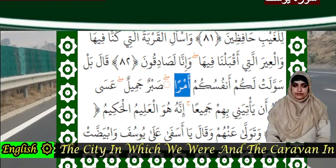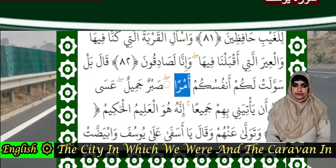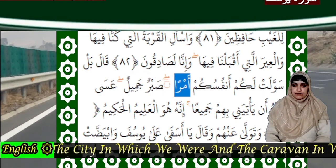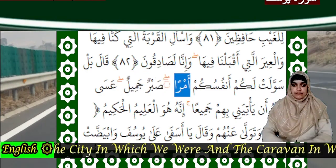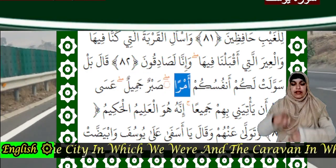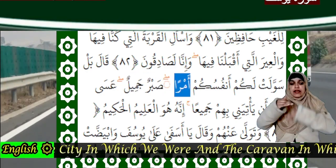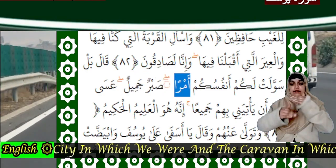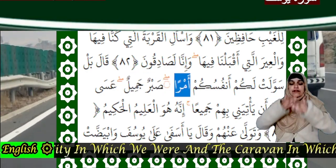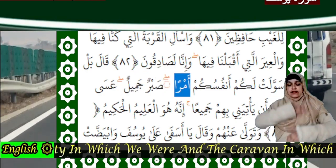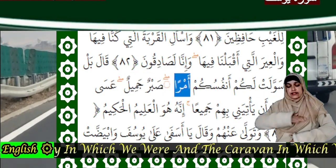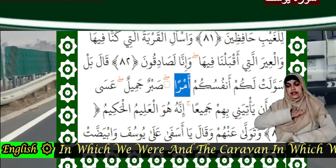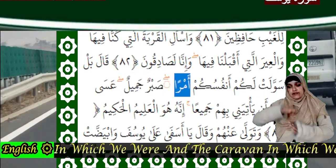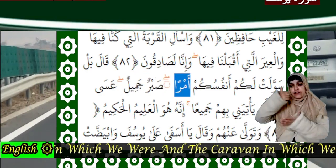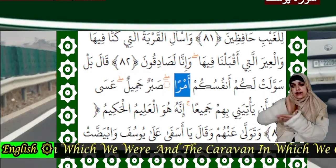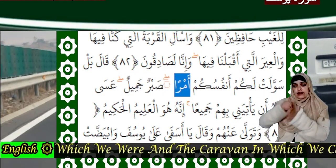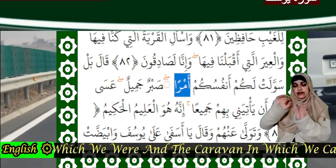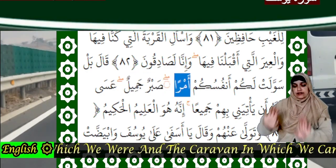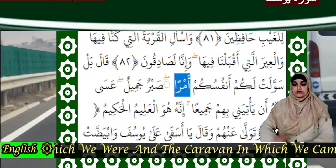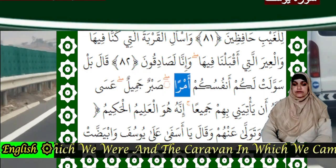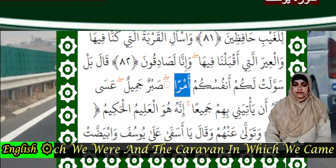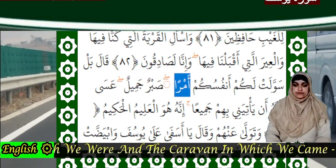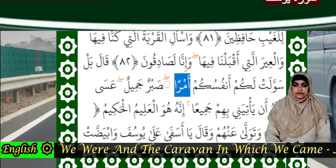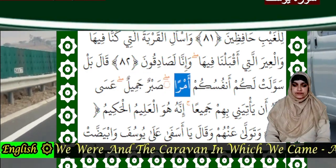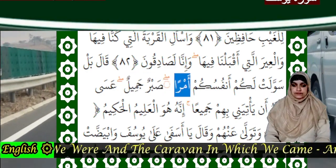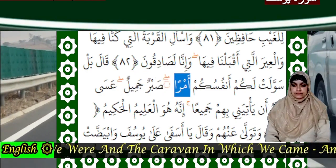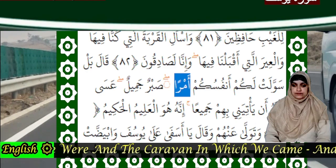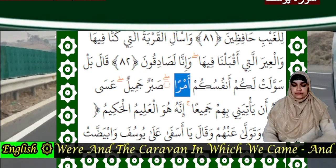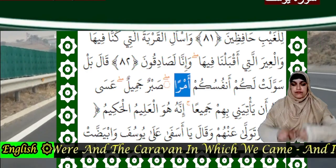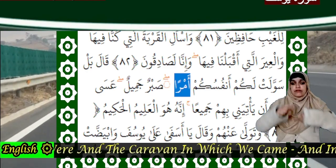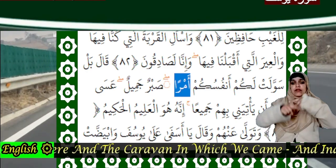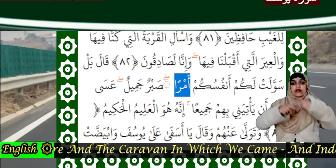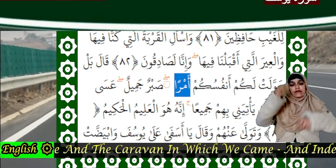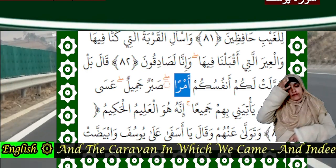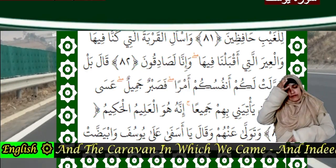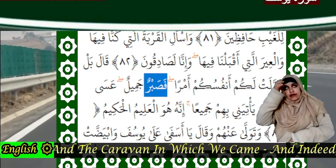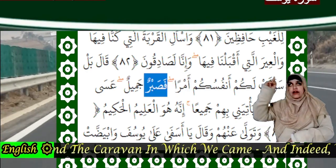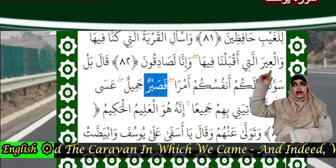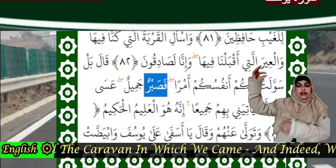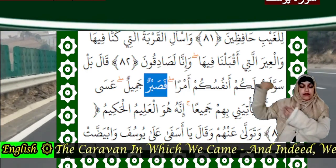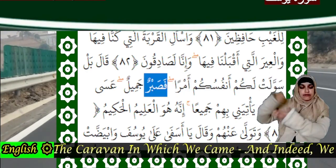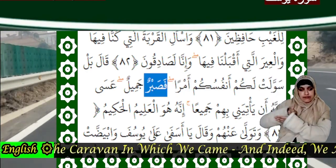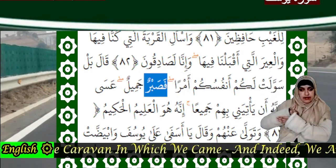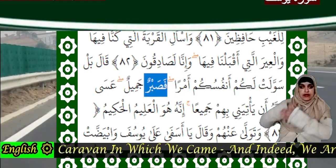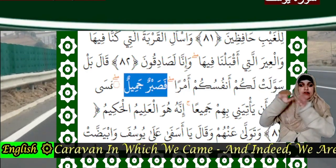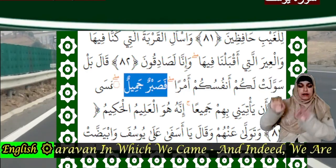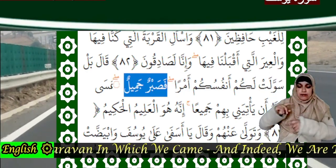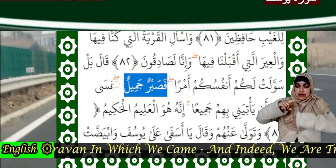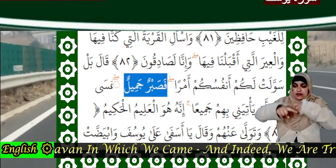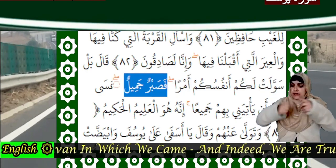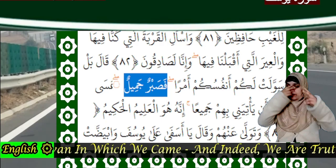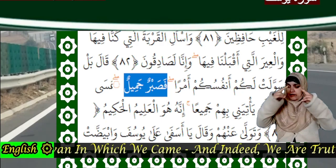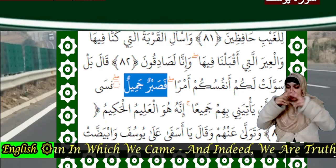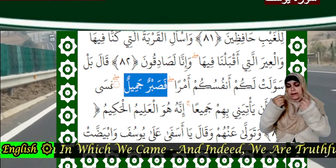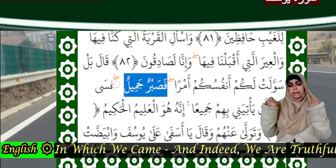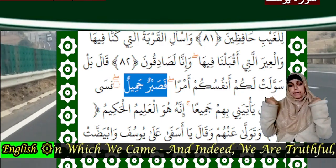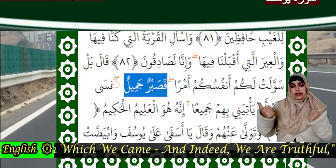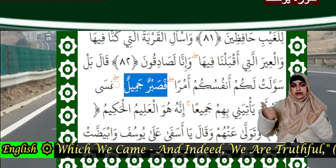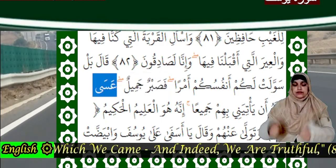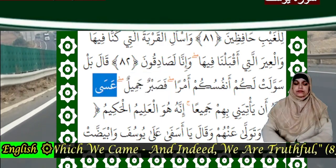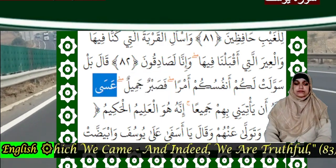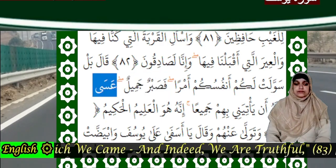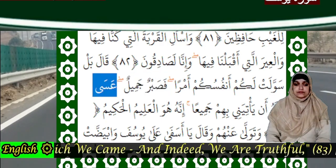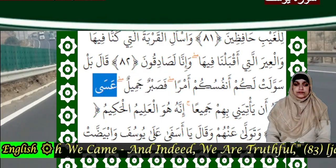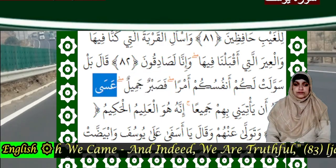واتقسني بري الشتيتي واللبوني سني بري الشتيسن مجدل الدني نجان صبري صبر